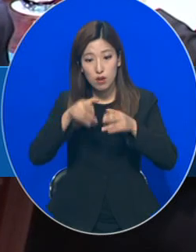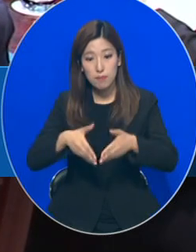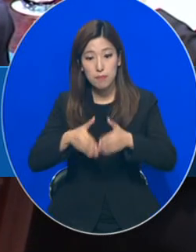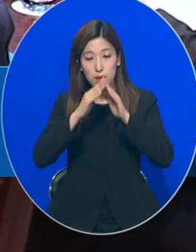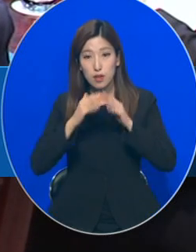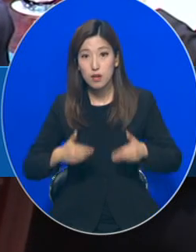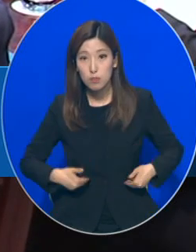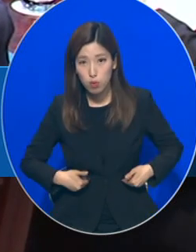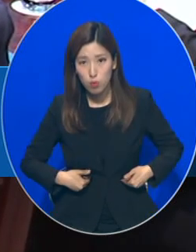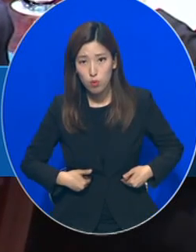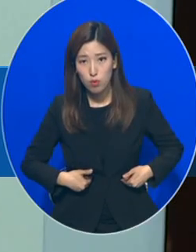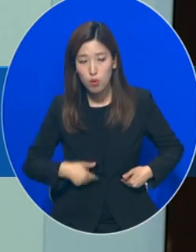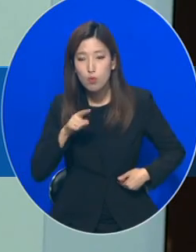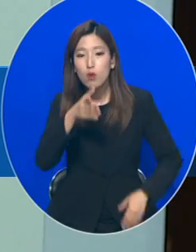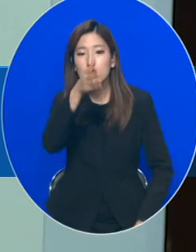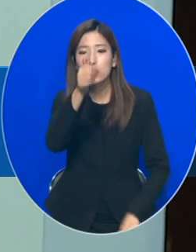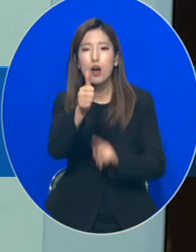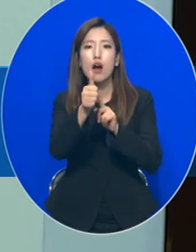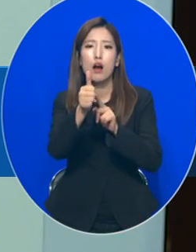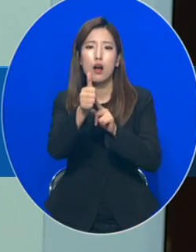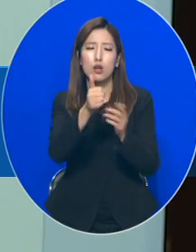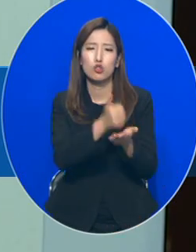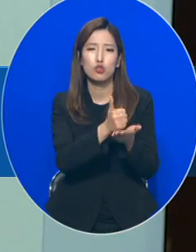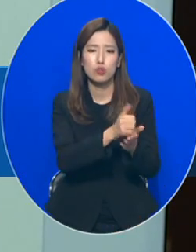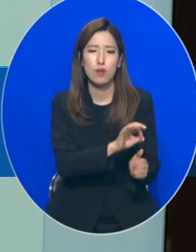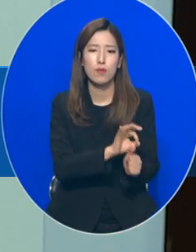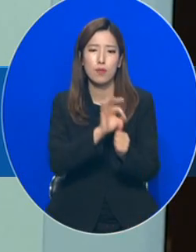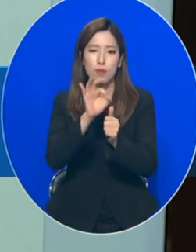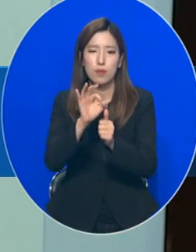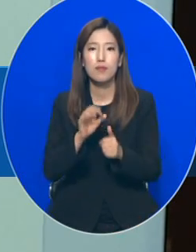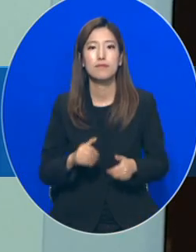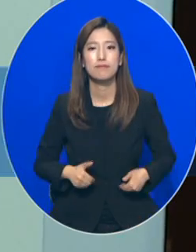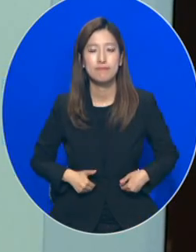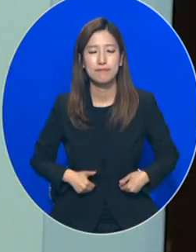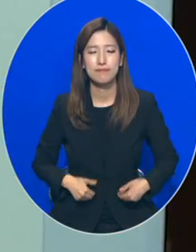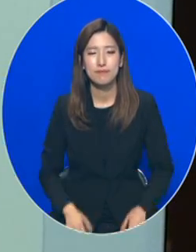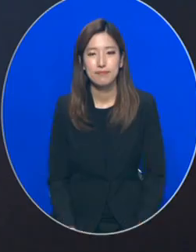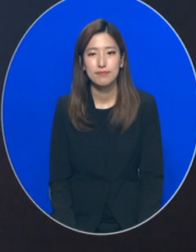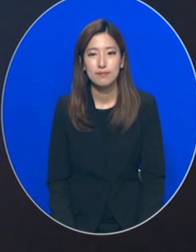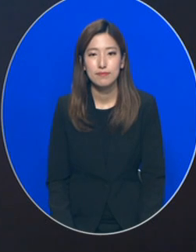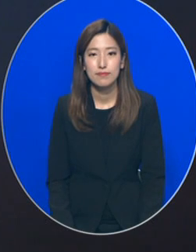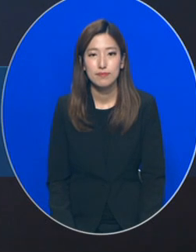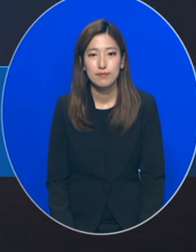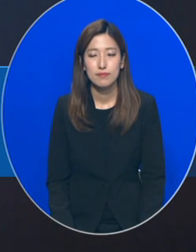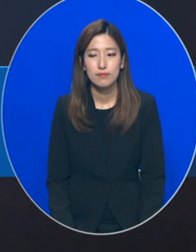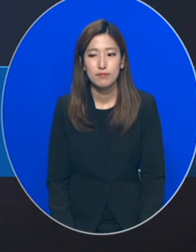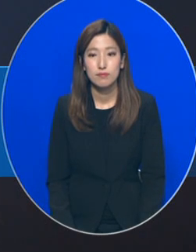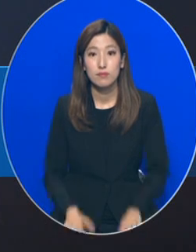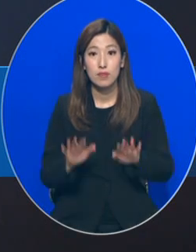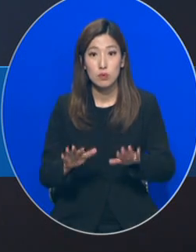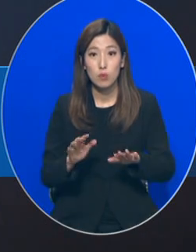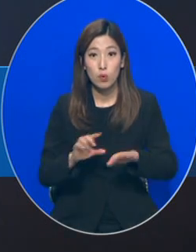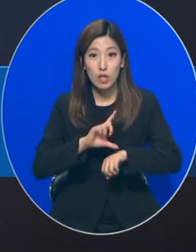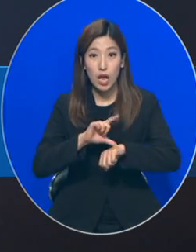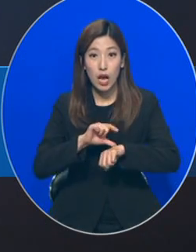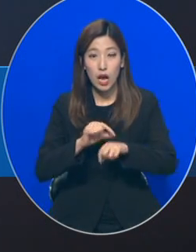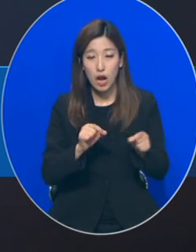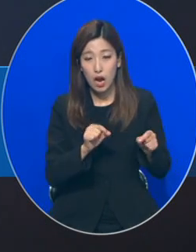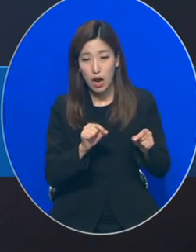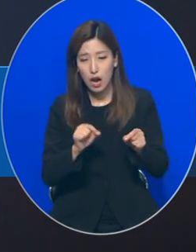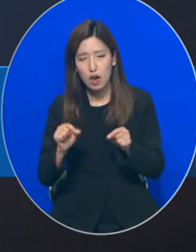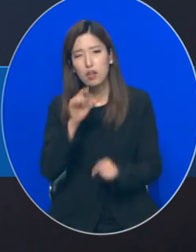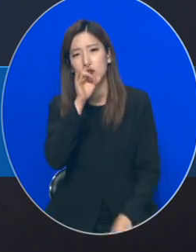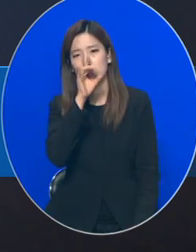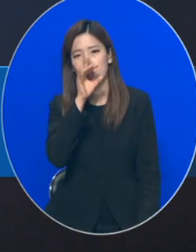추천과 후속 입법 절차를 조속히 마무리 지을 것을 국회에 촉구했습니다. 더 이상 지체하지 말고 후보